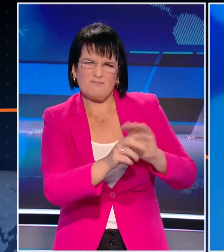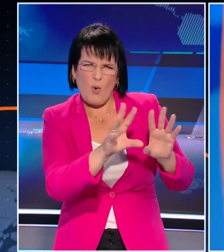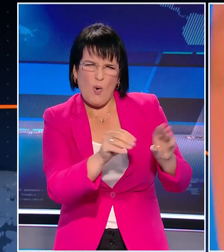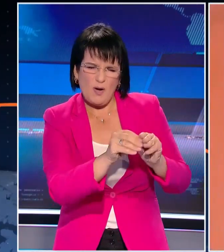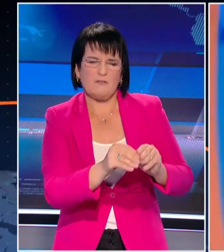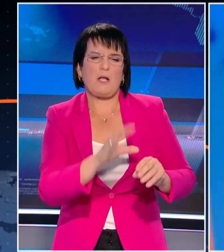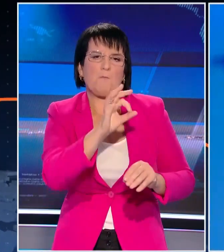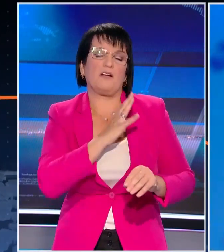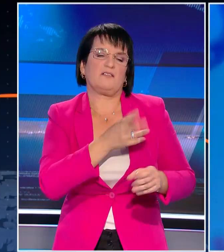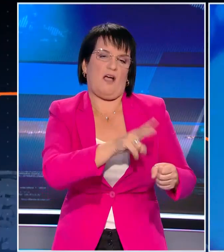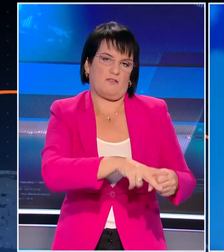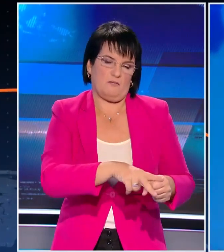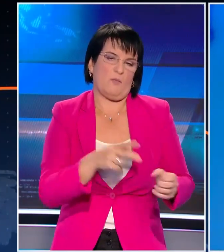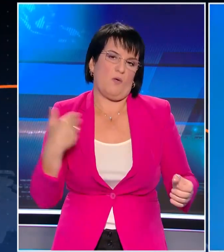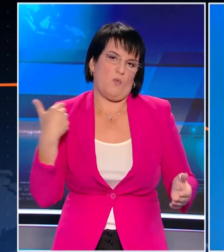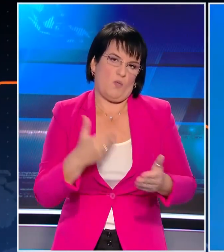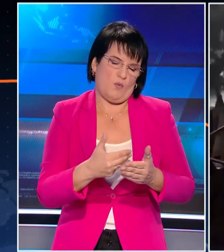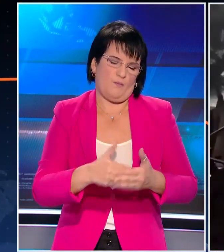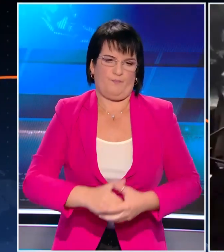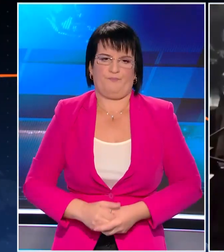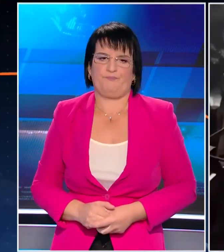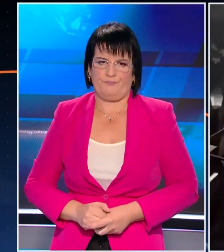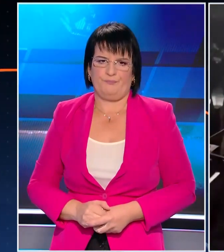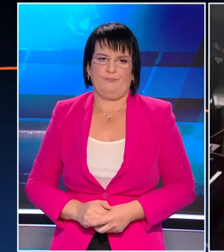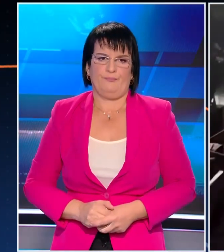τουλάχιστον 50 νεκρούς τις τελευταίες ώρες.